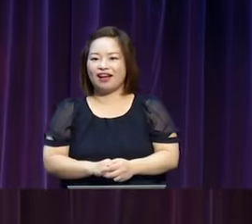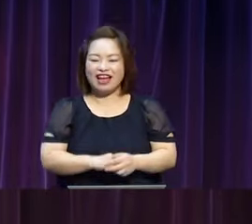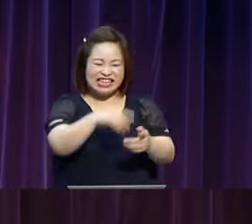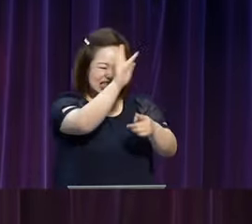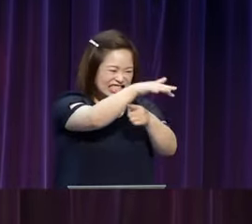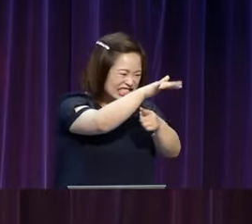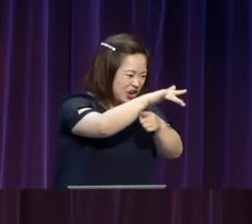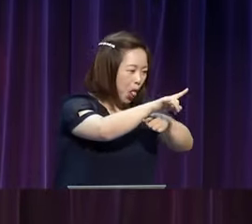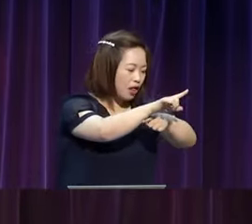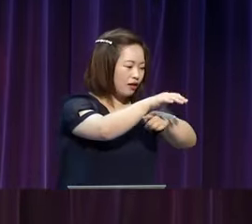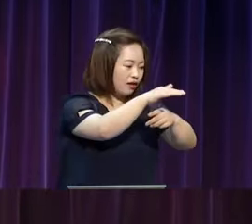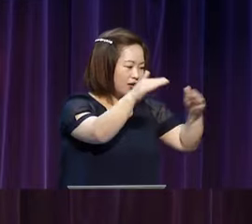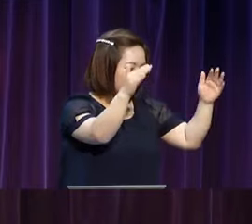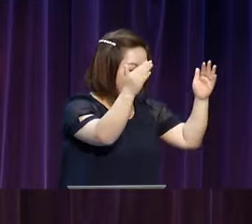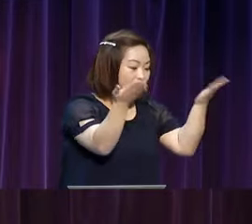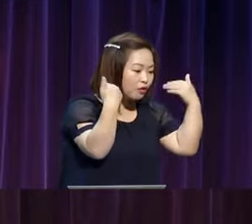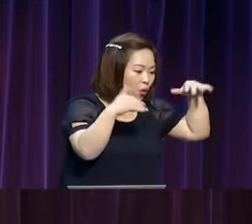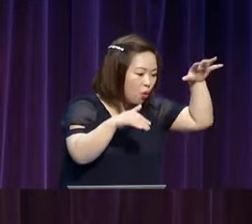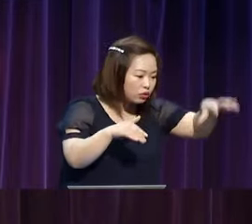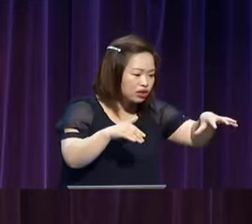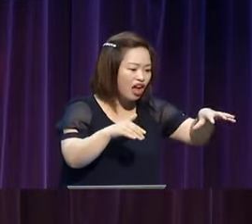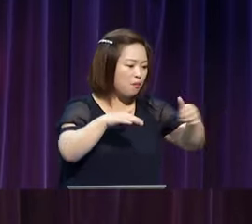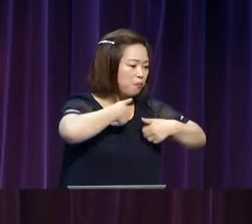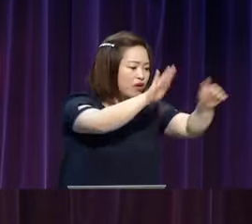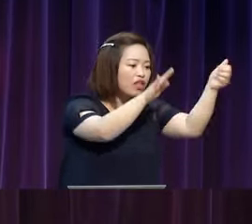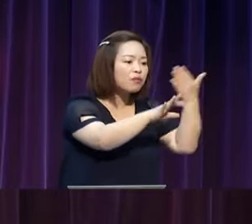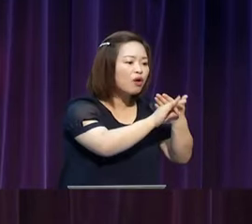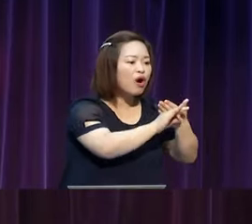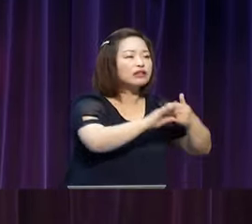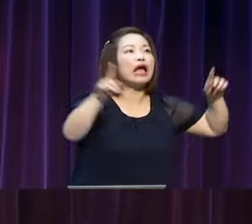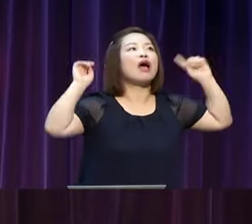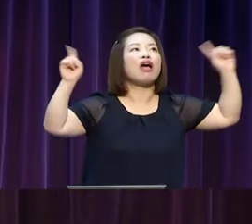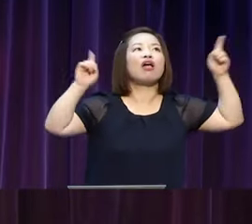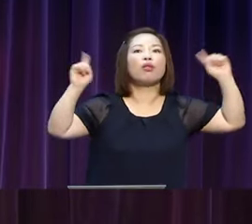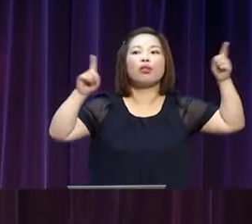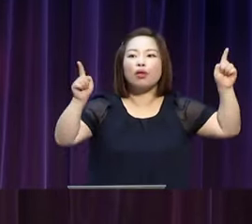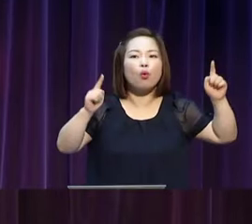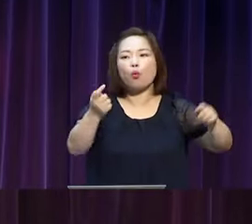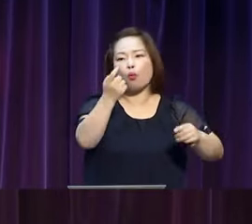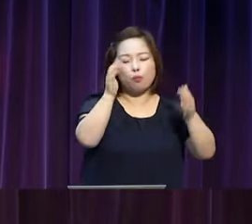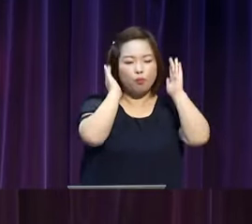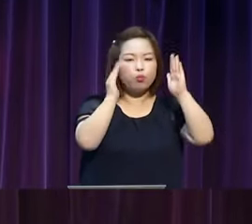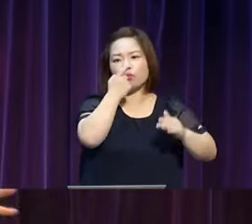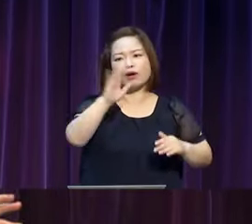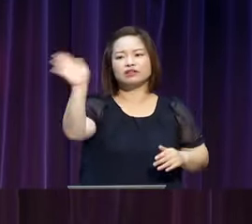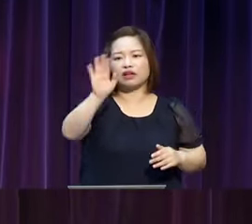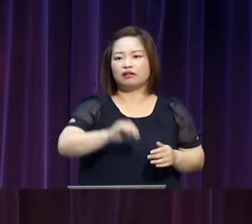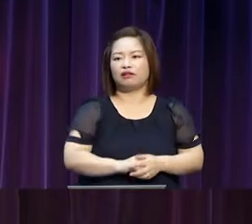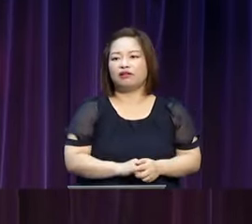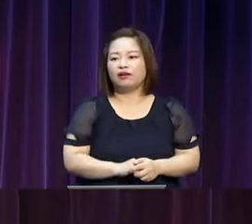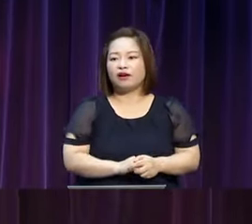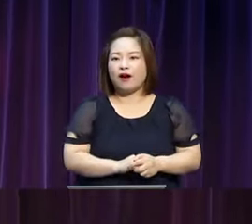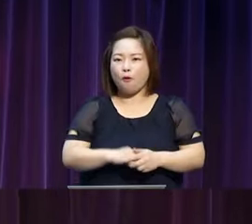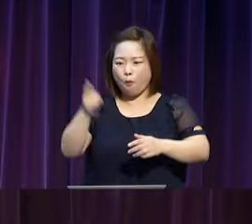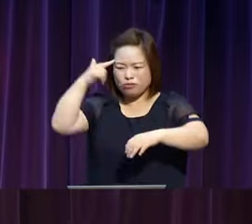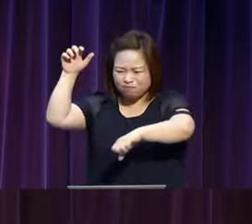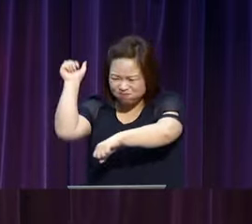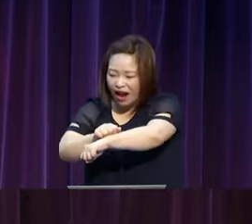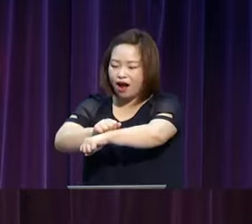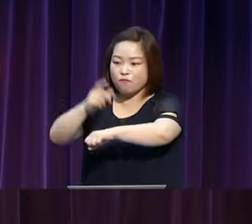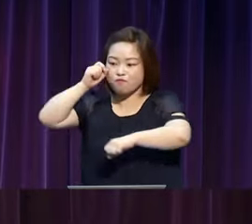가면은요, 잘하는 아이도 안 해. 왜? 다 안 하니까. 공부 잘하는 아이들이 있는 학교에